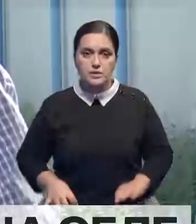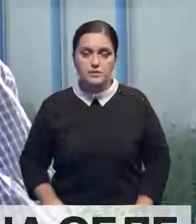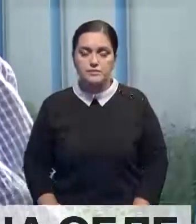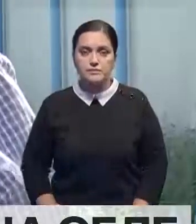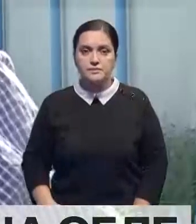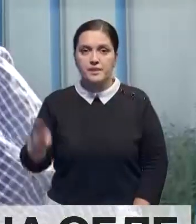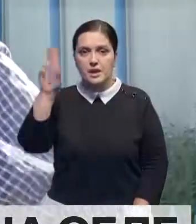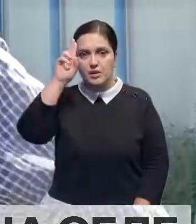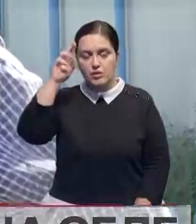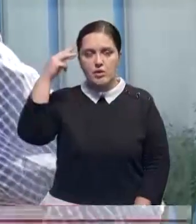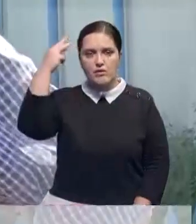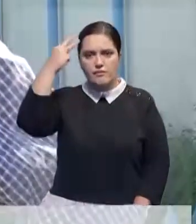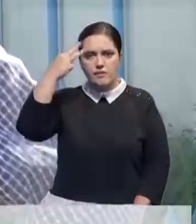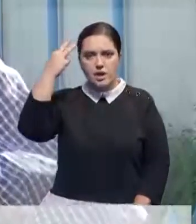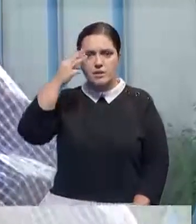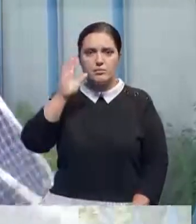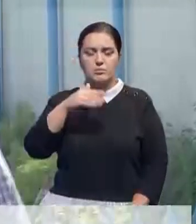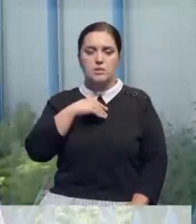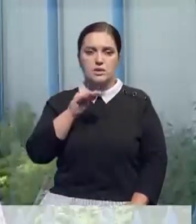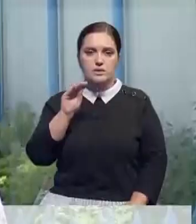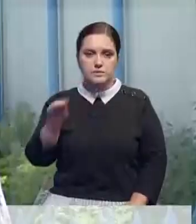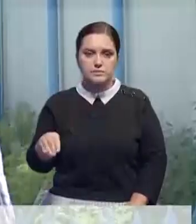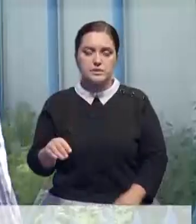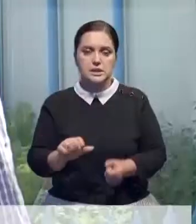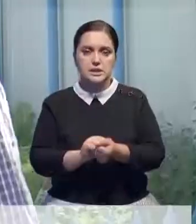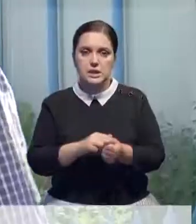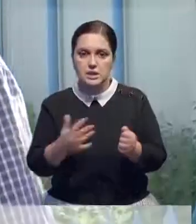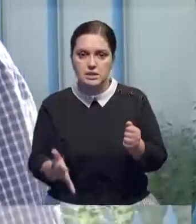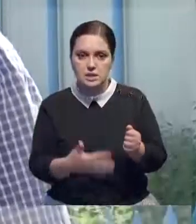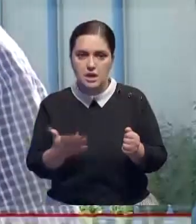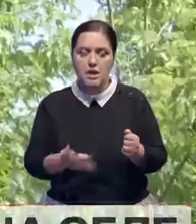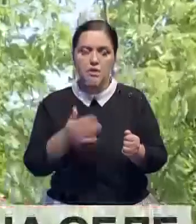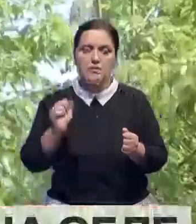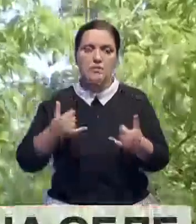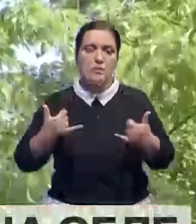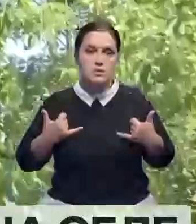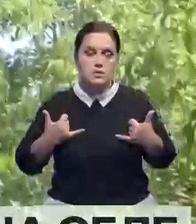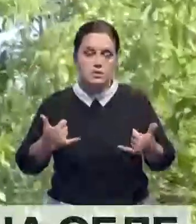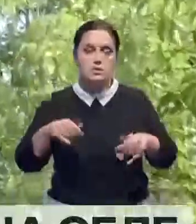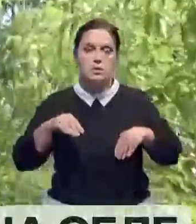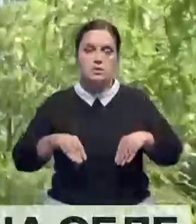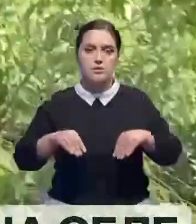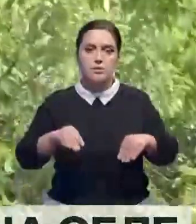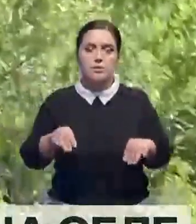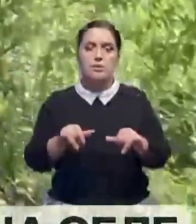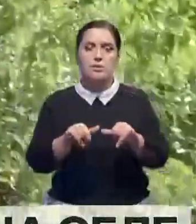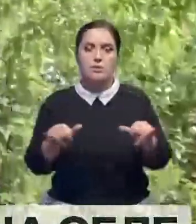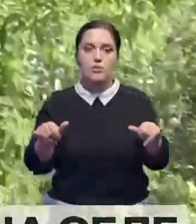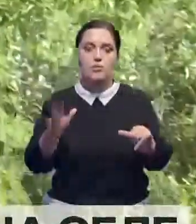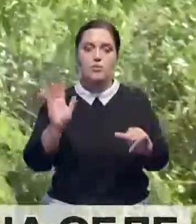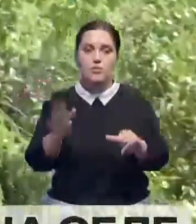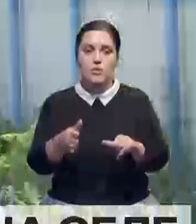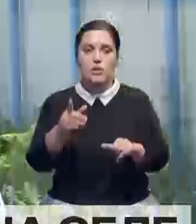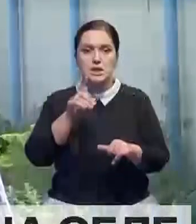Туалет, ванну, душ. Будем устанавливать дома ванну, душ, стиральную машину. Сможем огородом заниматься в полную силу. Увеличим площадь и количество